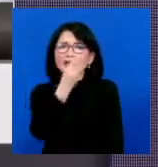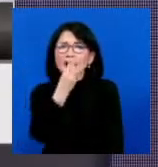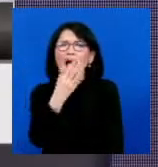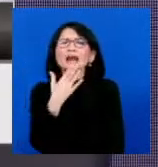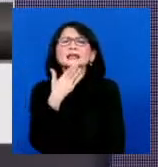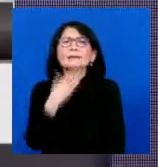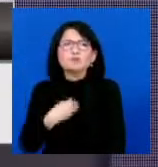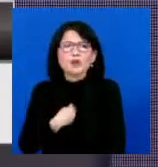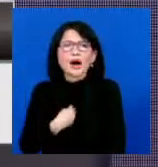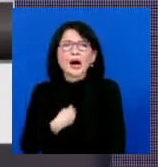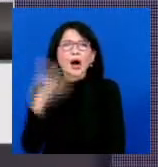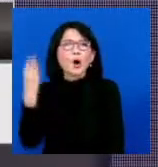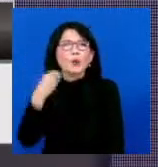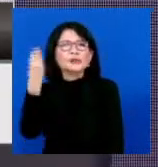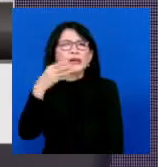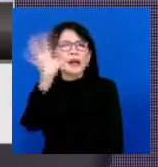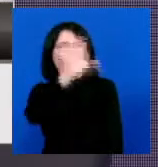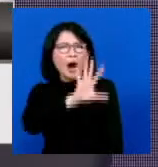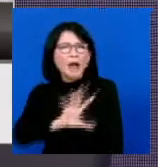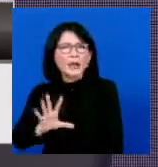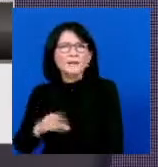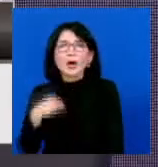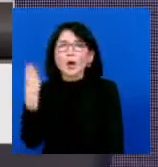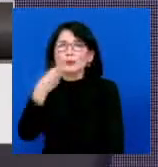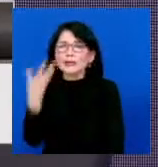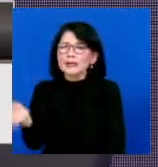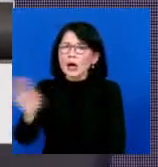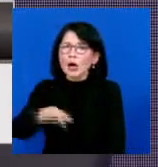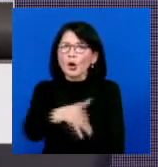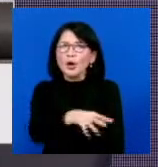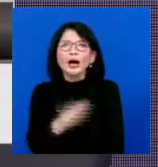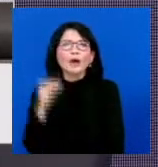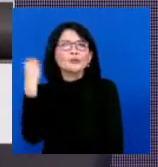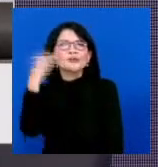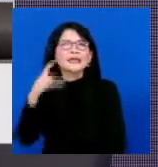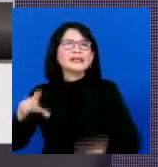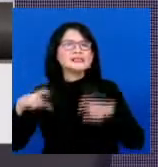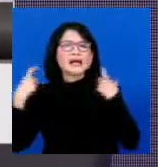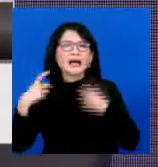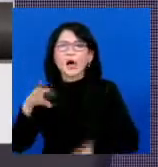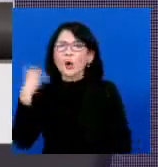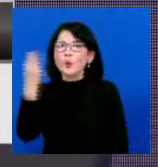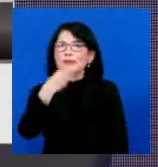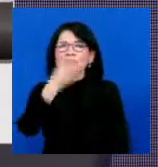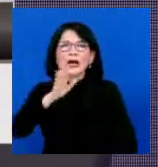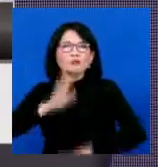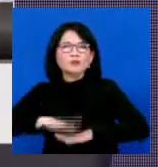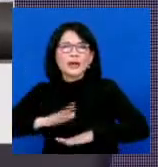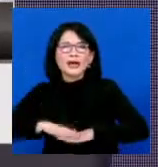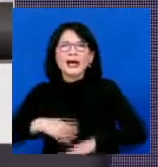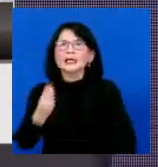memiliki wisata alam wisata bahari wisata sejarah wisata budaya dan